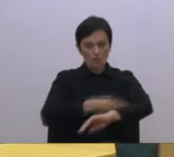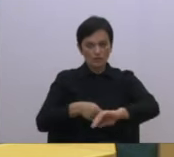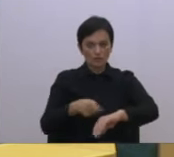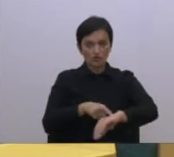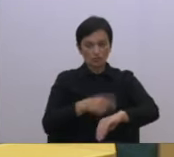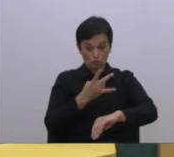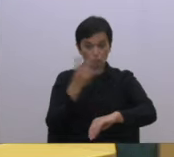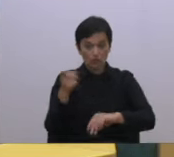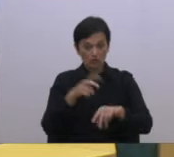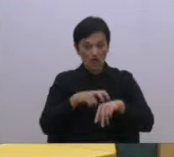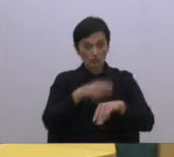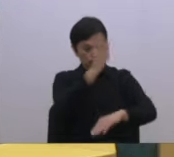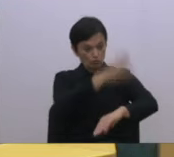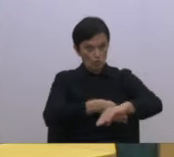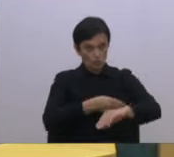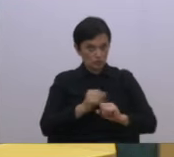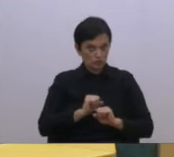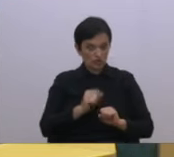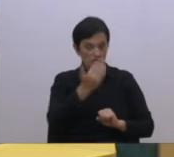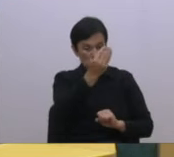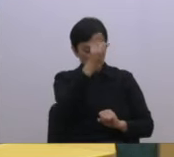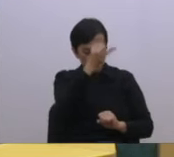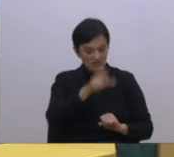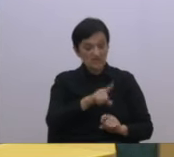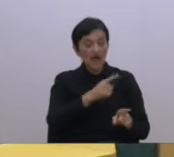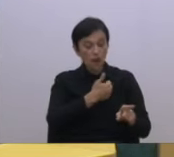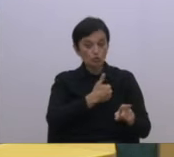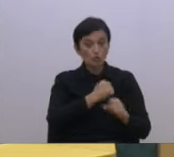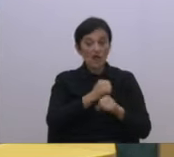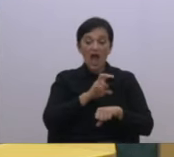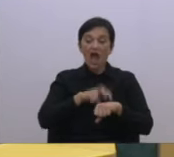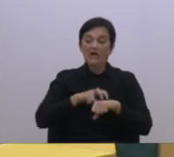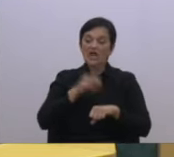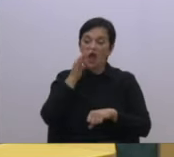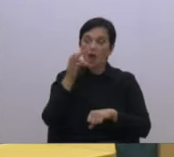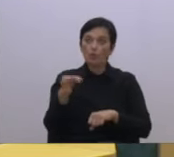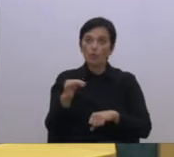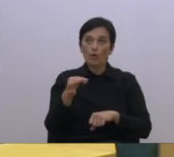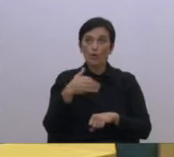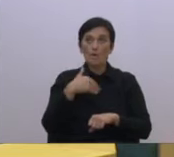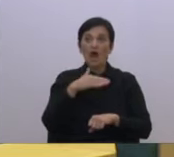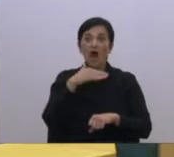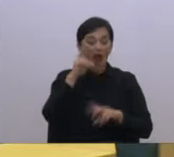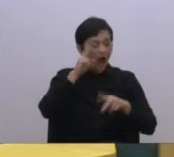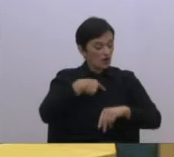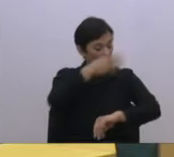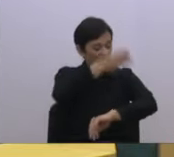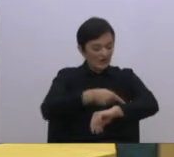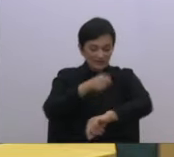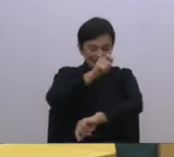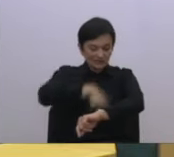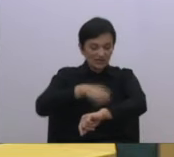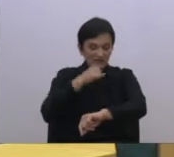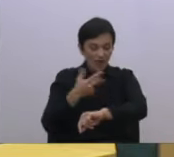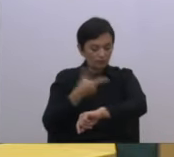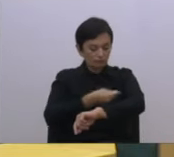უნდა მოჭრას? ხომ ის ის ხეულია და მის რასაც უნდა იმას ისავს და ექიმს ეუბნება, რომ ნუ არ ვიცი მე ეს მოჭრა როგორ ხდება, სკალპელს ვერ ხმარო, გაყუჩება, არ